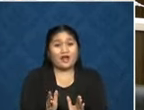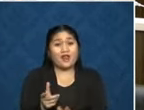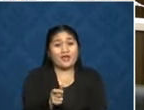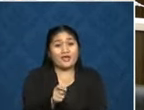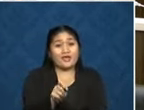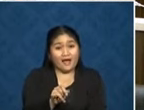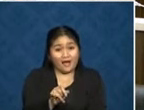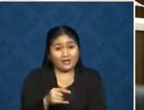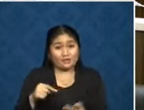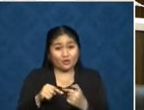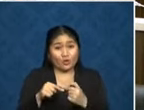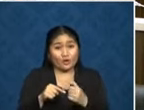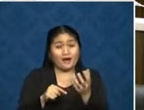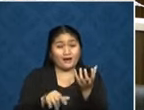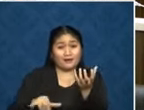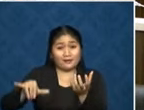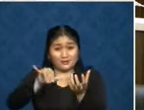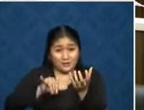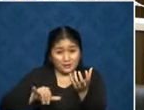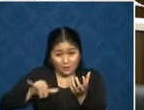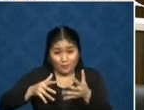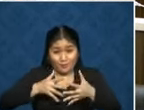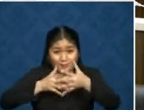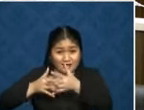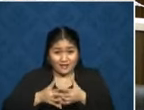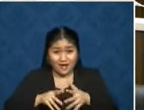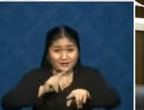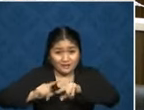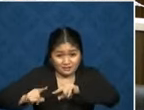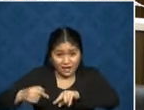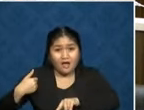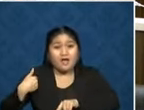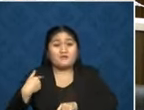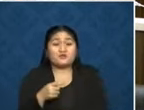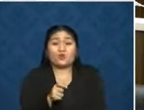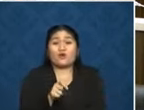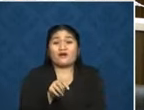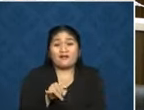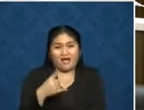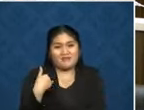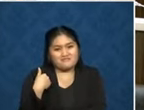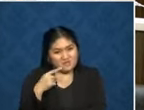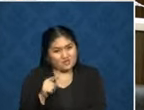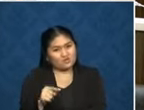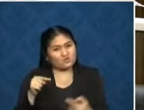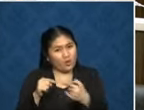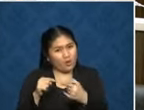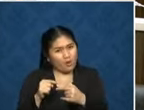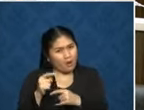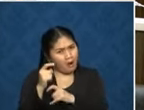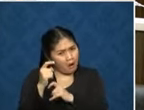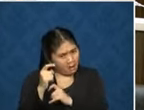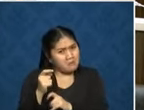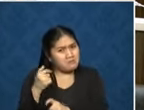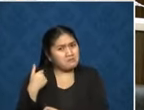AI เองในยุโรปในสหรัฐอเมริกาเองเนี่ยก็บอกว่าประเด็นเรื่อง AI เนี่ยถือว่าเป็นระดับความเสี่ยงสูง